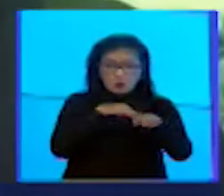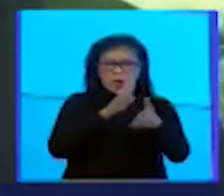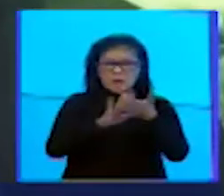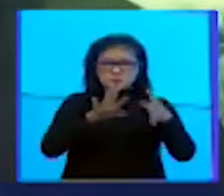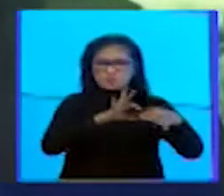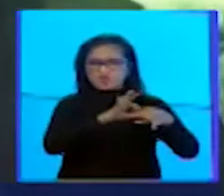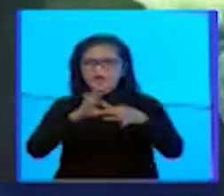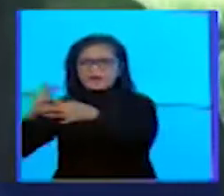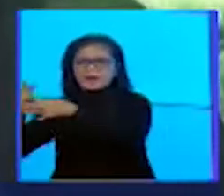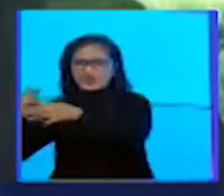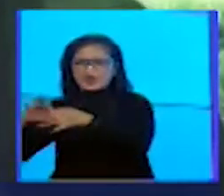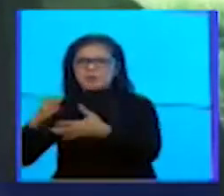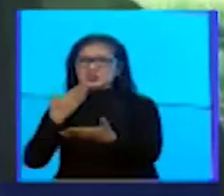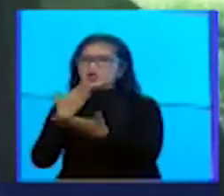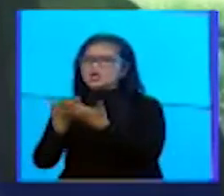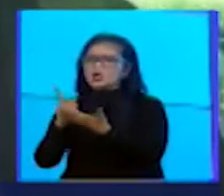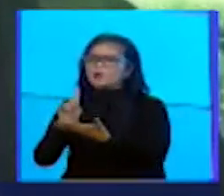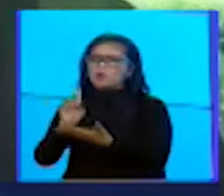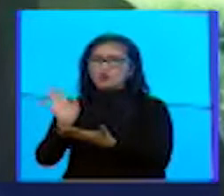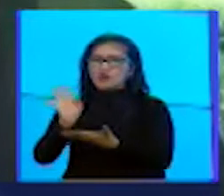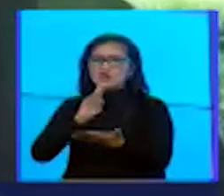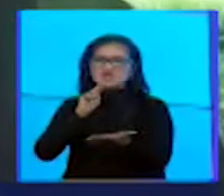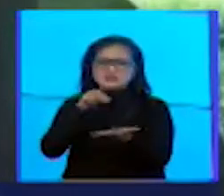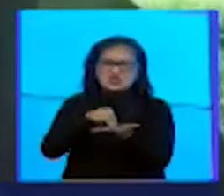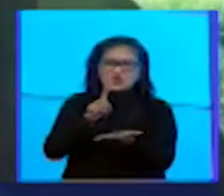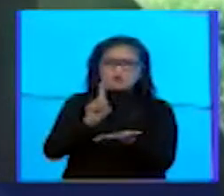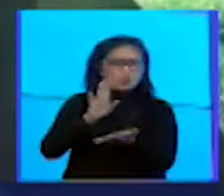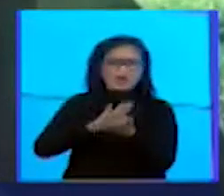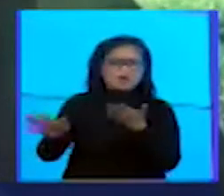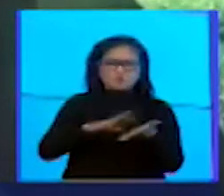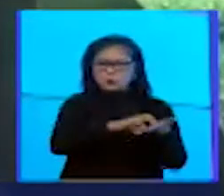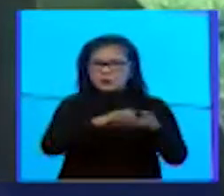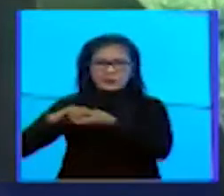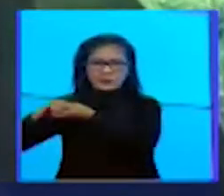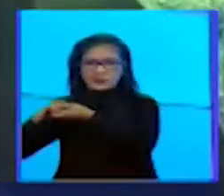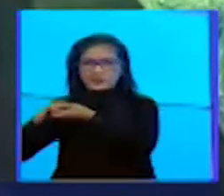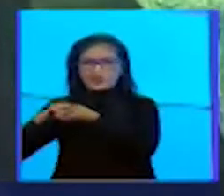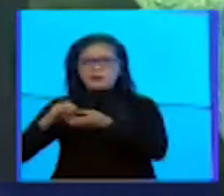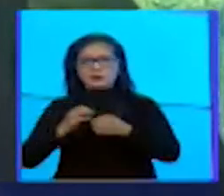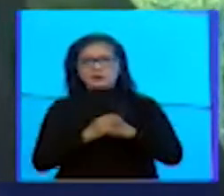dia? Main derek aja. Berapa dia jadi itu?